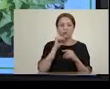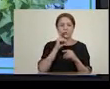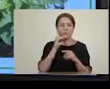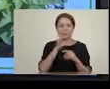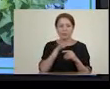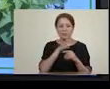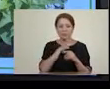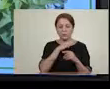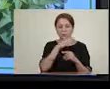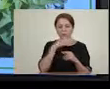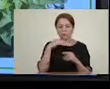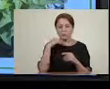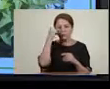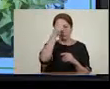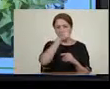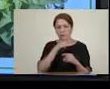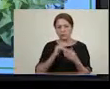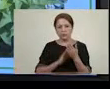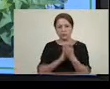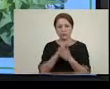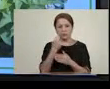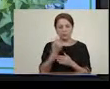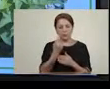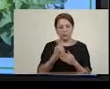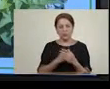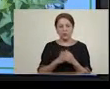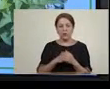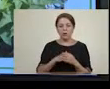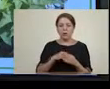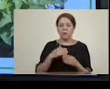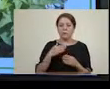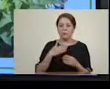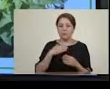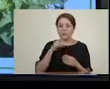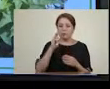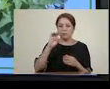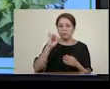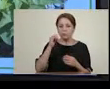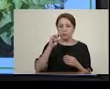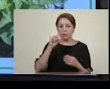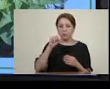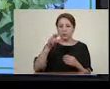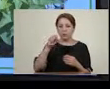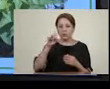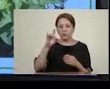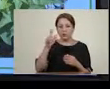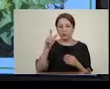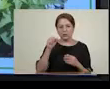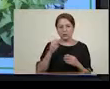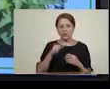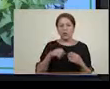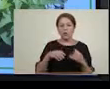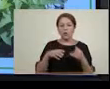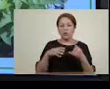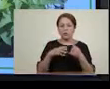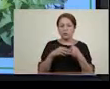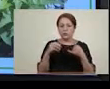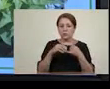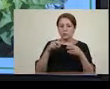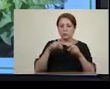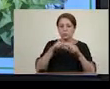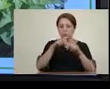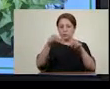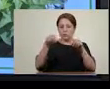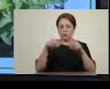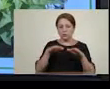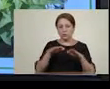ko'p yillik o'simliklar hisoblanadi. Biz butalarga ko'proq cho'llarda o'sishga moslashgan izin, keruk,